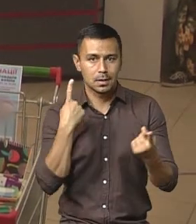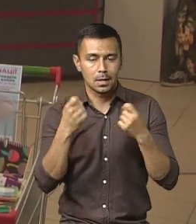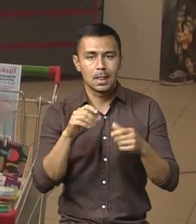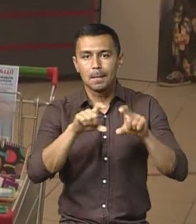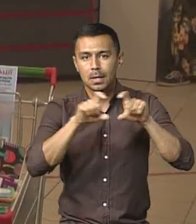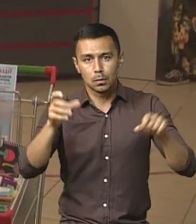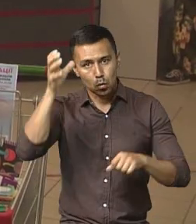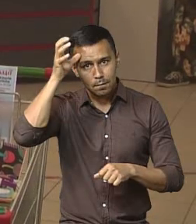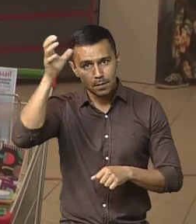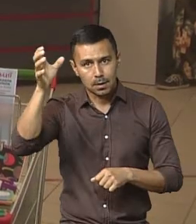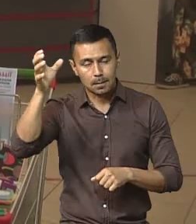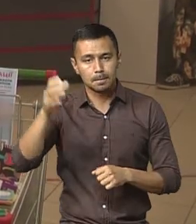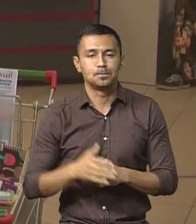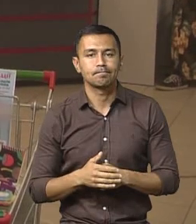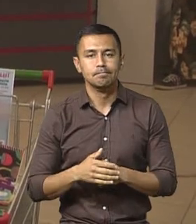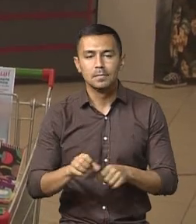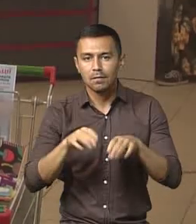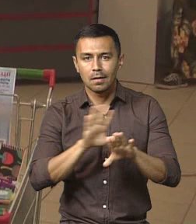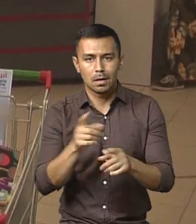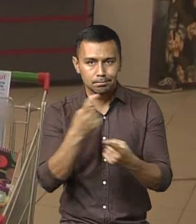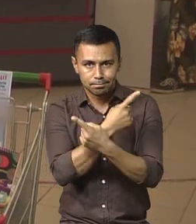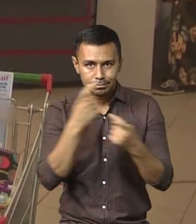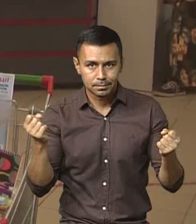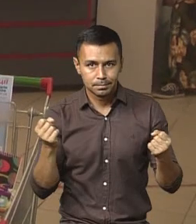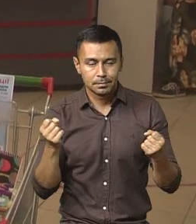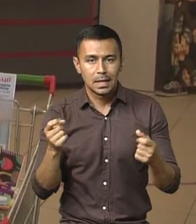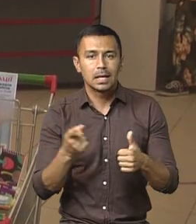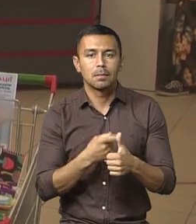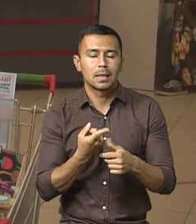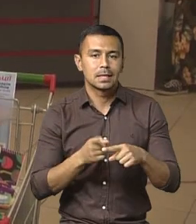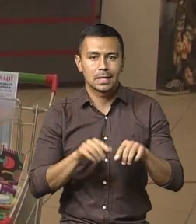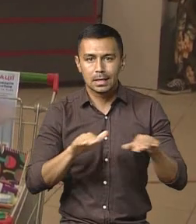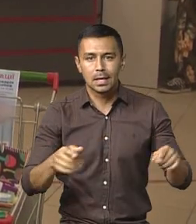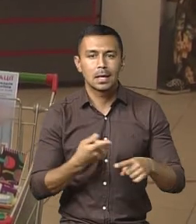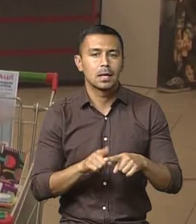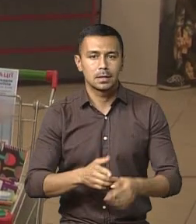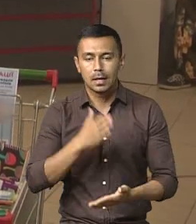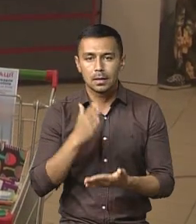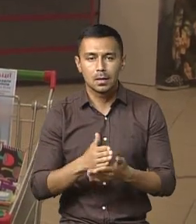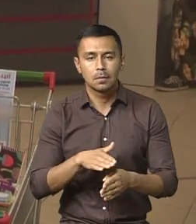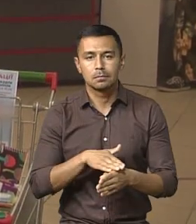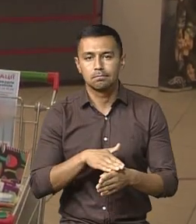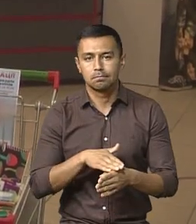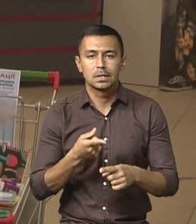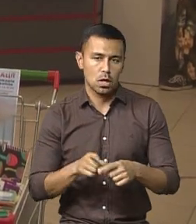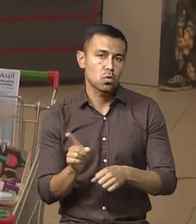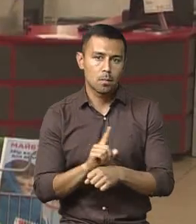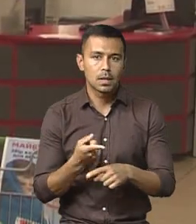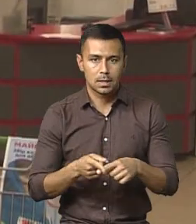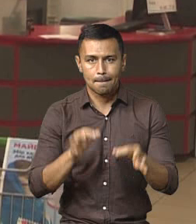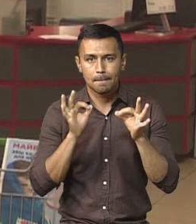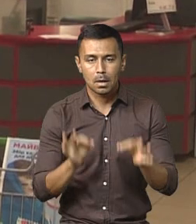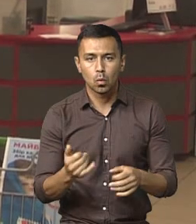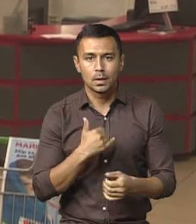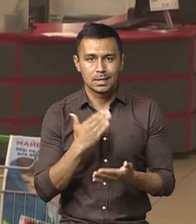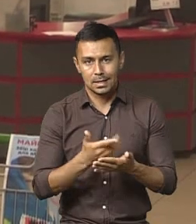Департамент освіти вирішив не розголошувати імена цих дітей, і це є це нормально, це правильно. У нас